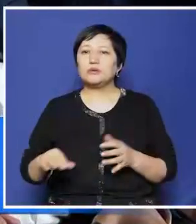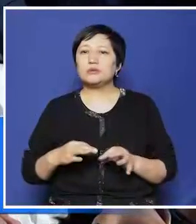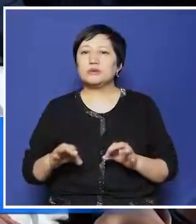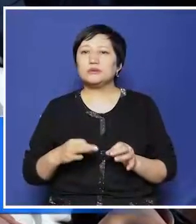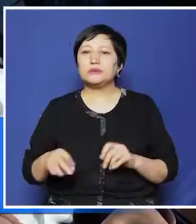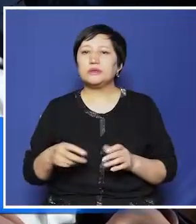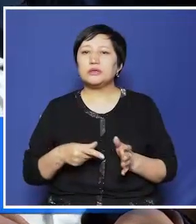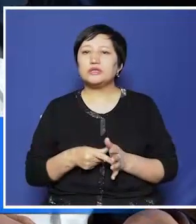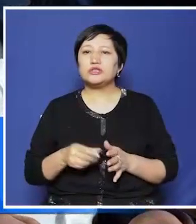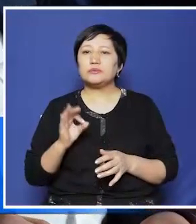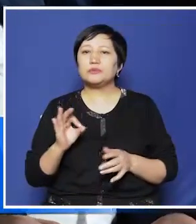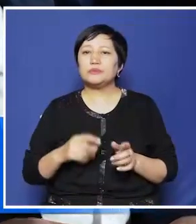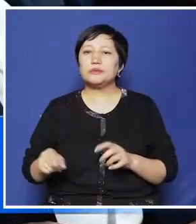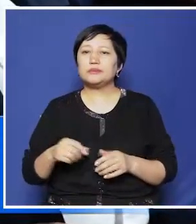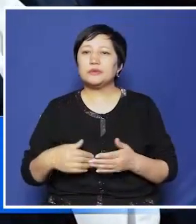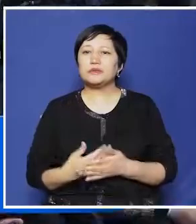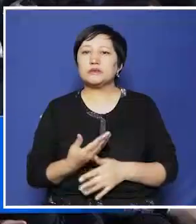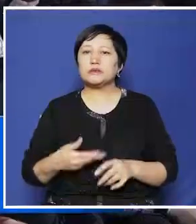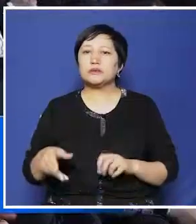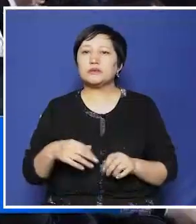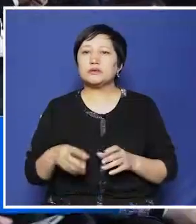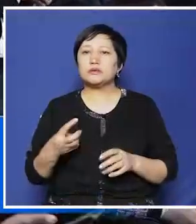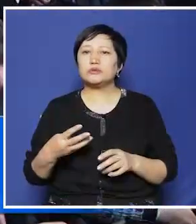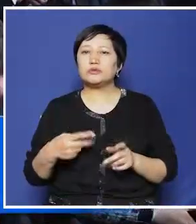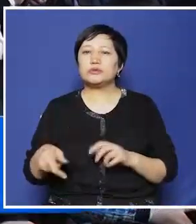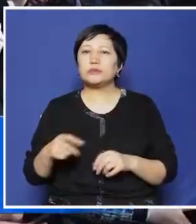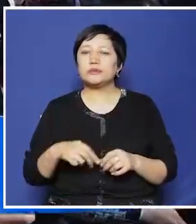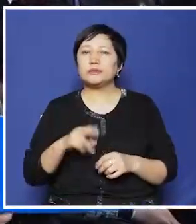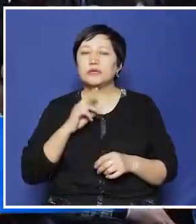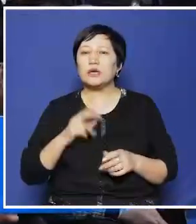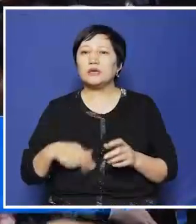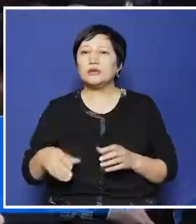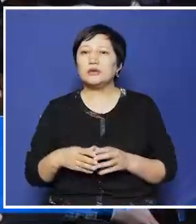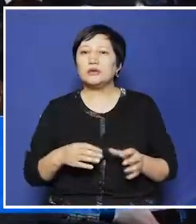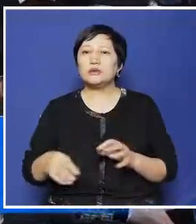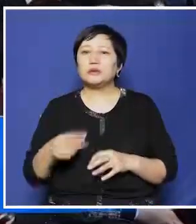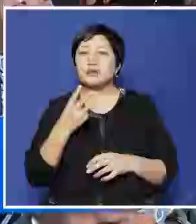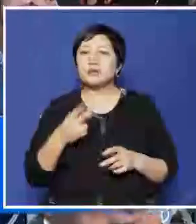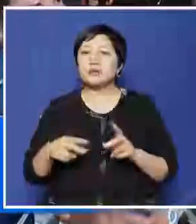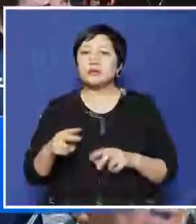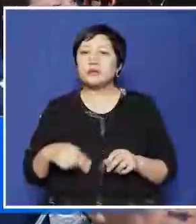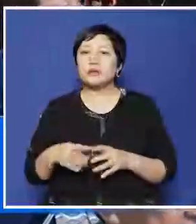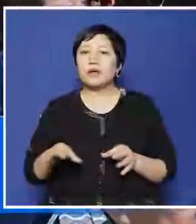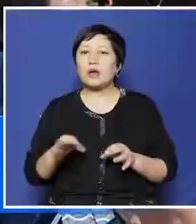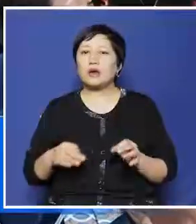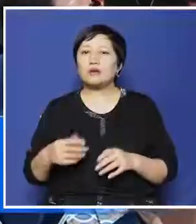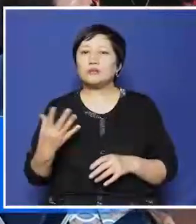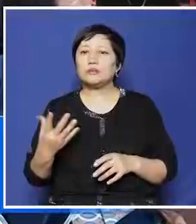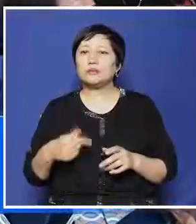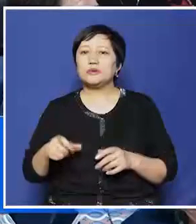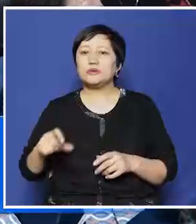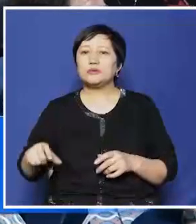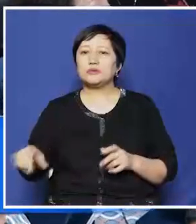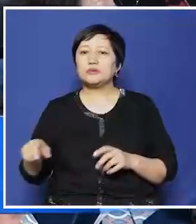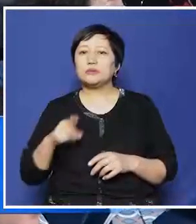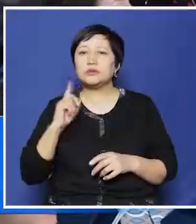осылайша 75%-ға жаңарды. Оның 1/3 бөлігін әйелдер құрап отыр. Тағы бір назар аударар тұсы, әрбір 5-ші